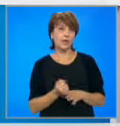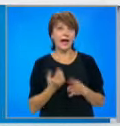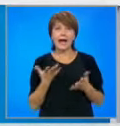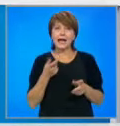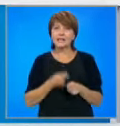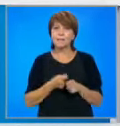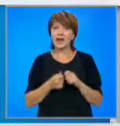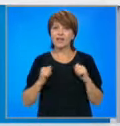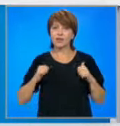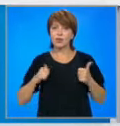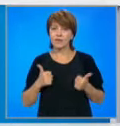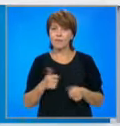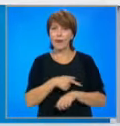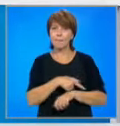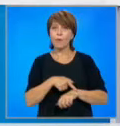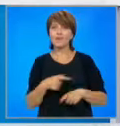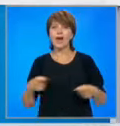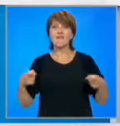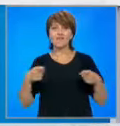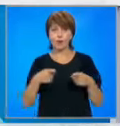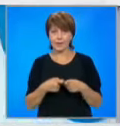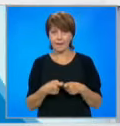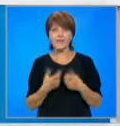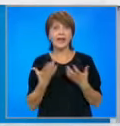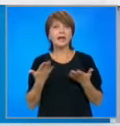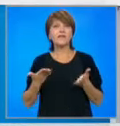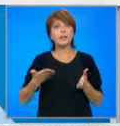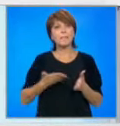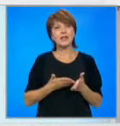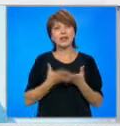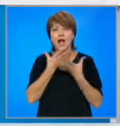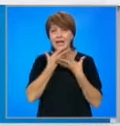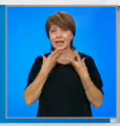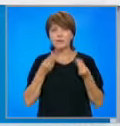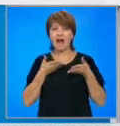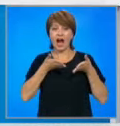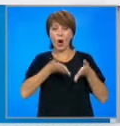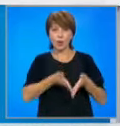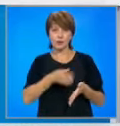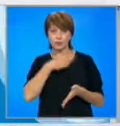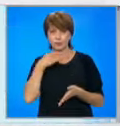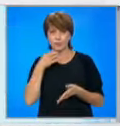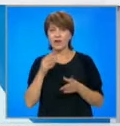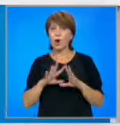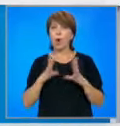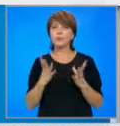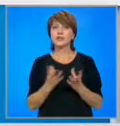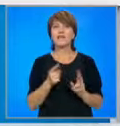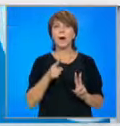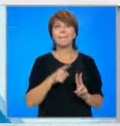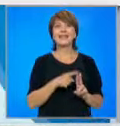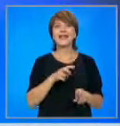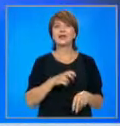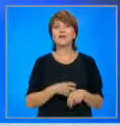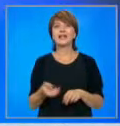прави туризъм по време на война и покачваща се инфлация? Какви са причините за липсата на гости от чужбина? Обобщава Петър